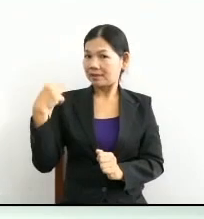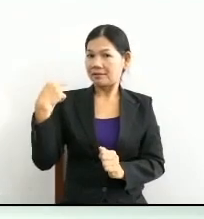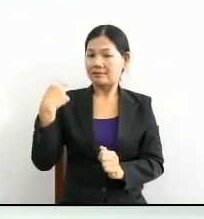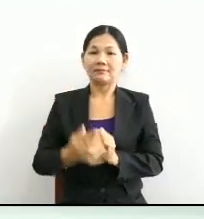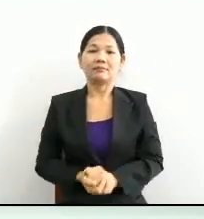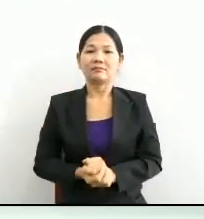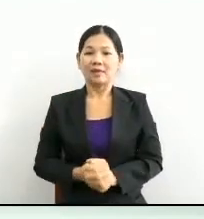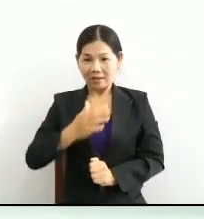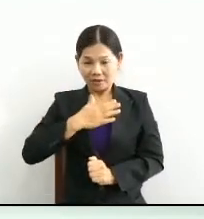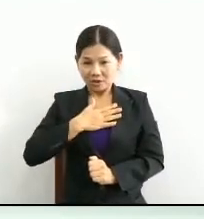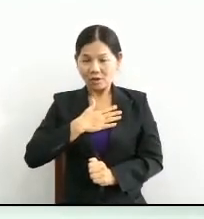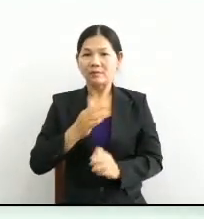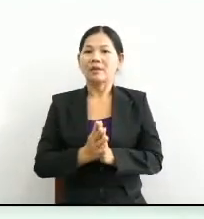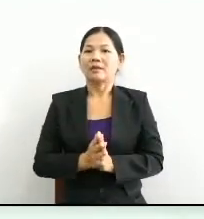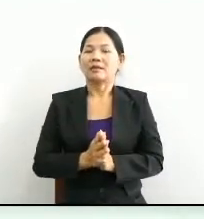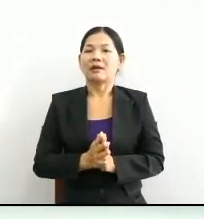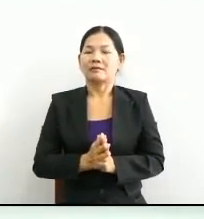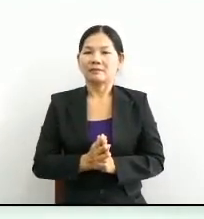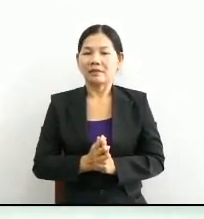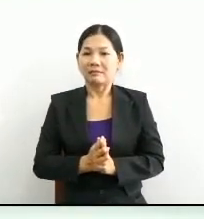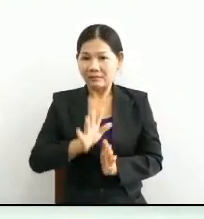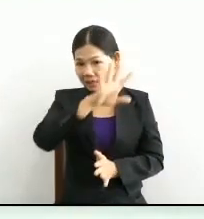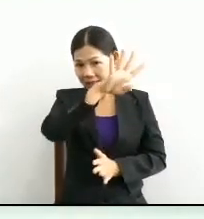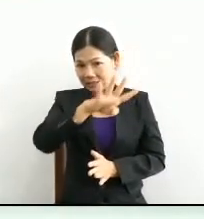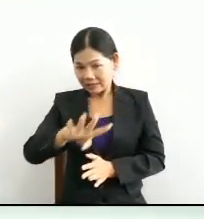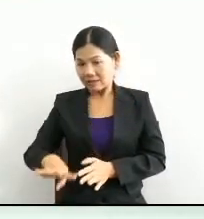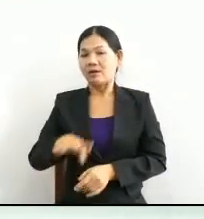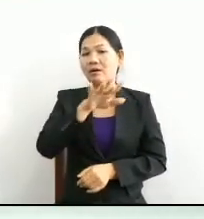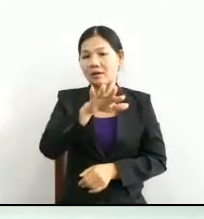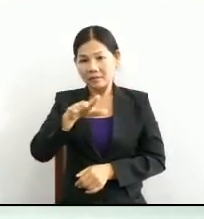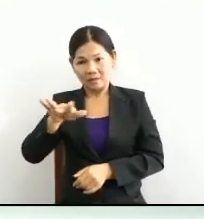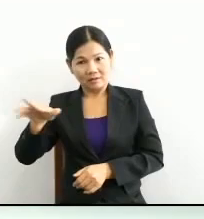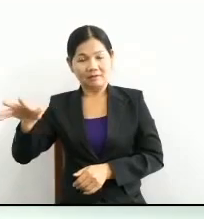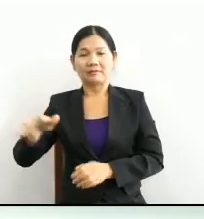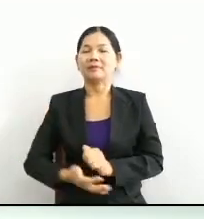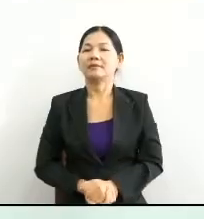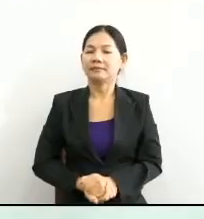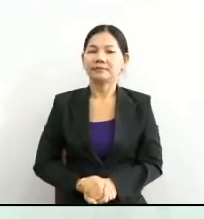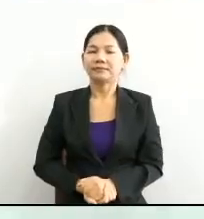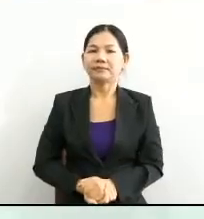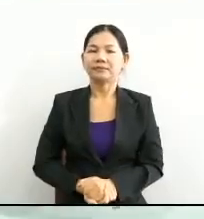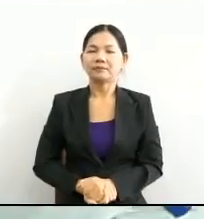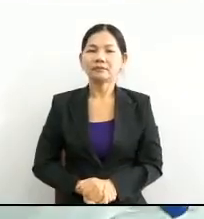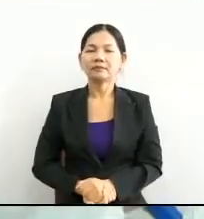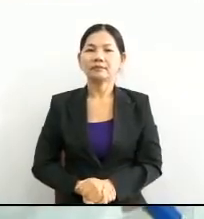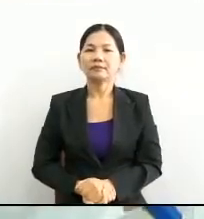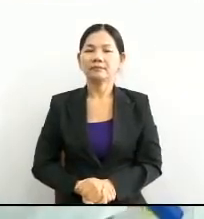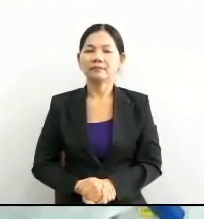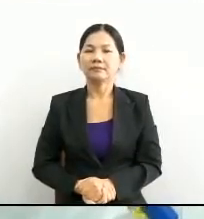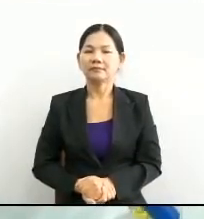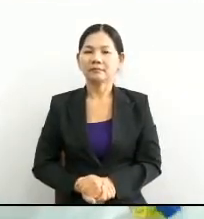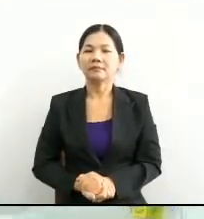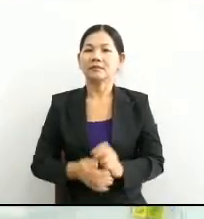Chà, nè cử đã sọp tròn nè con nè. Chà, sọp tròn. Cứ dưỡng. Chân